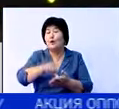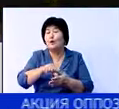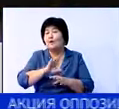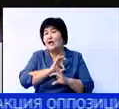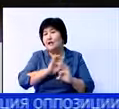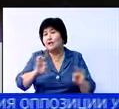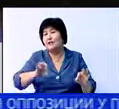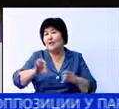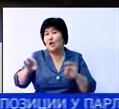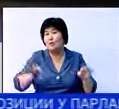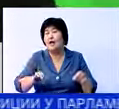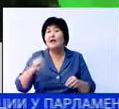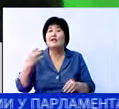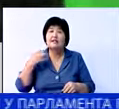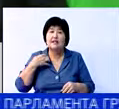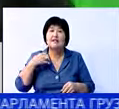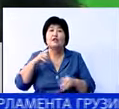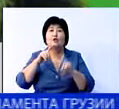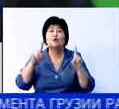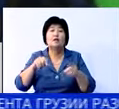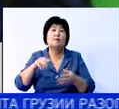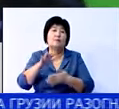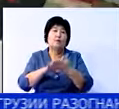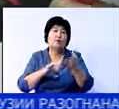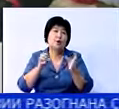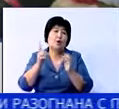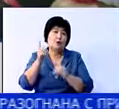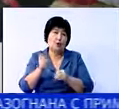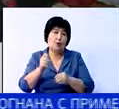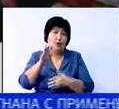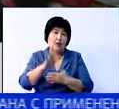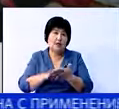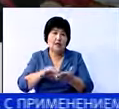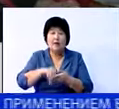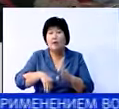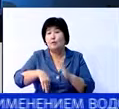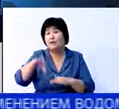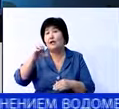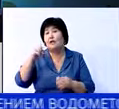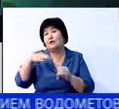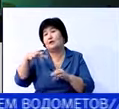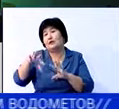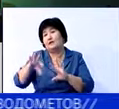престижном мегапроекте «Сыр Жолдоздара» было подано 100 заявок. В финал прошли 15 лучших из лучших.